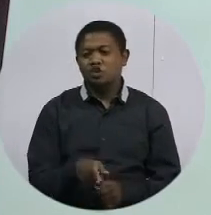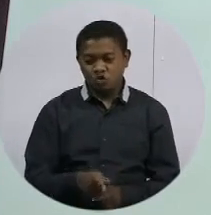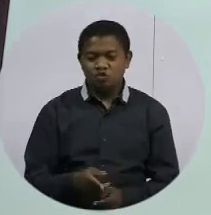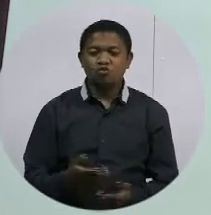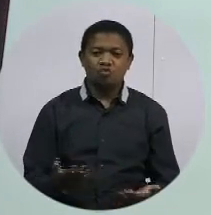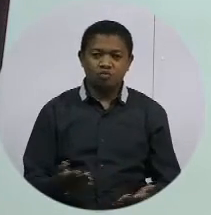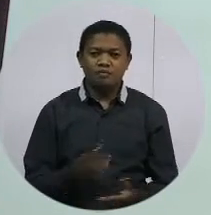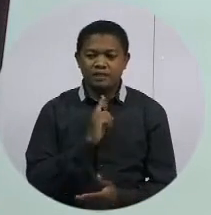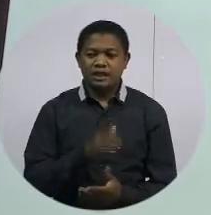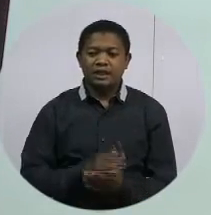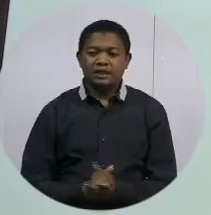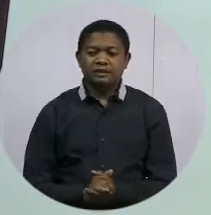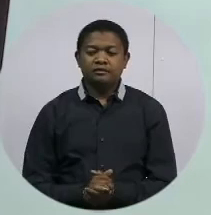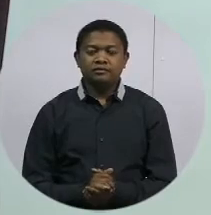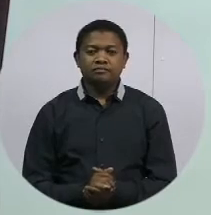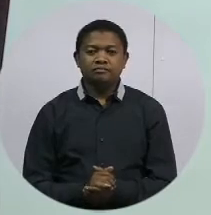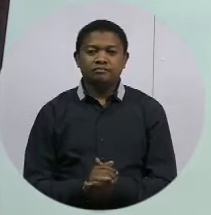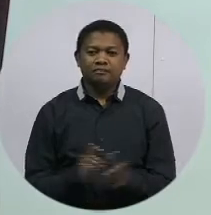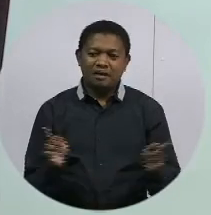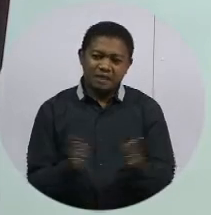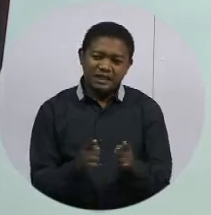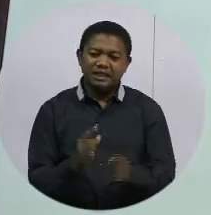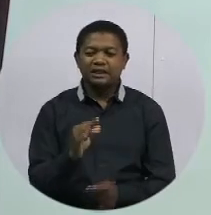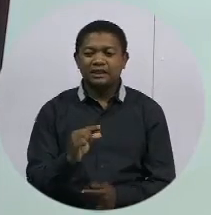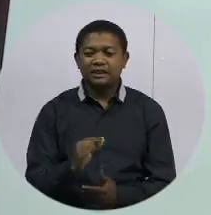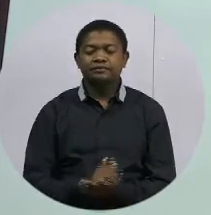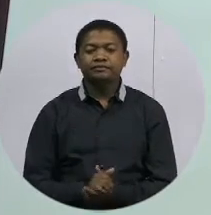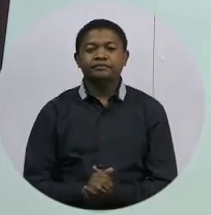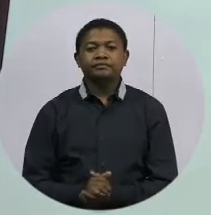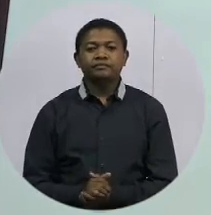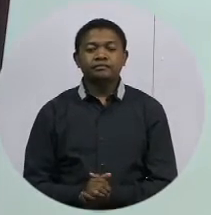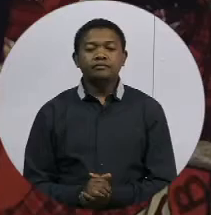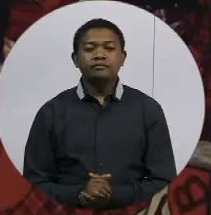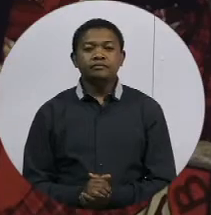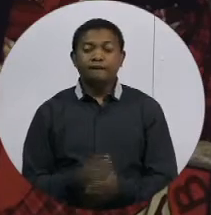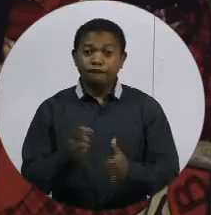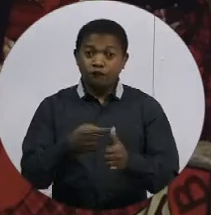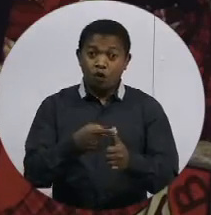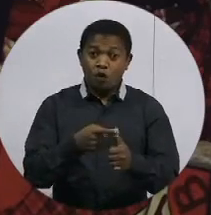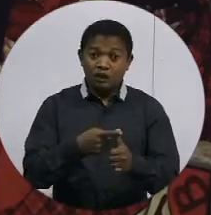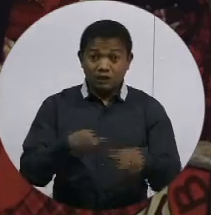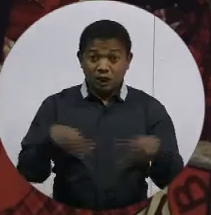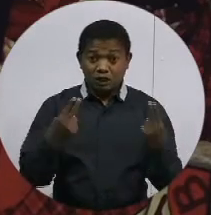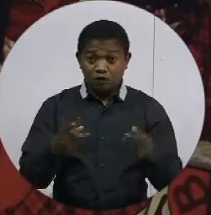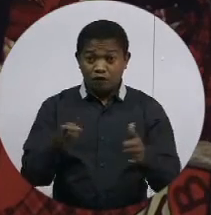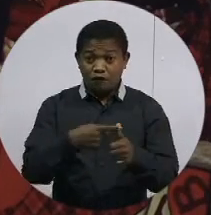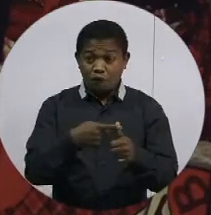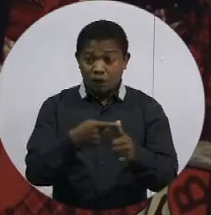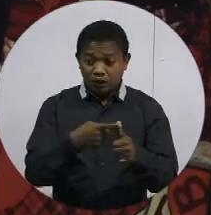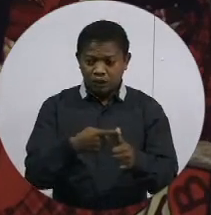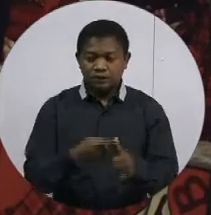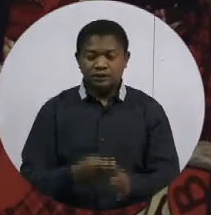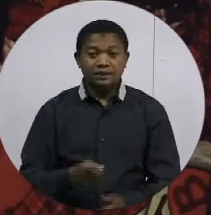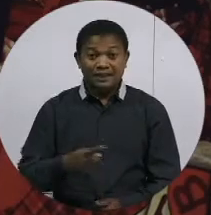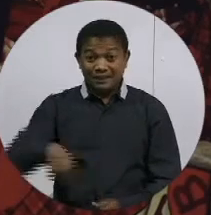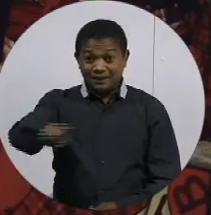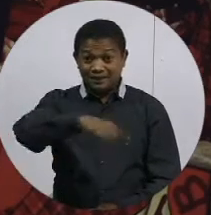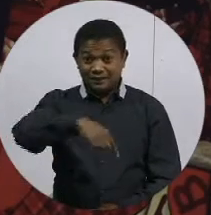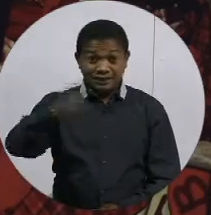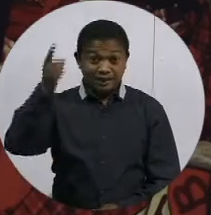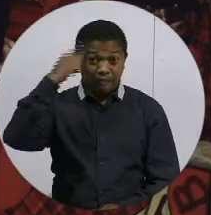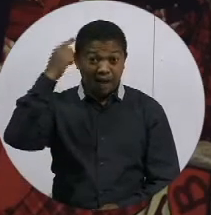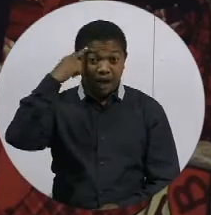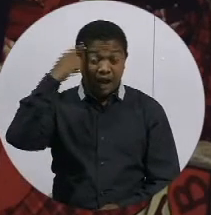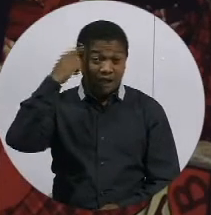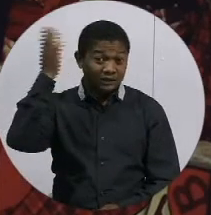velabelariko eto fofoy. Voalohany araka ny fantatsiaka rehetra hatramin'izay, ny